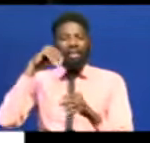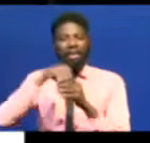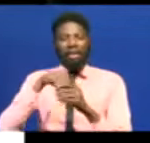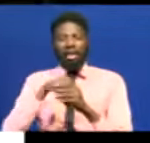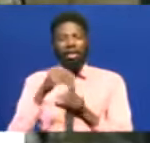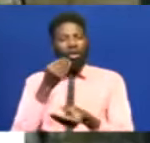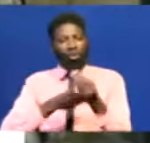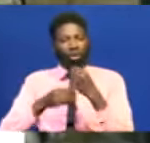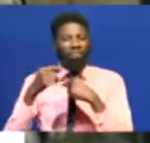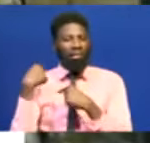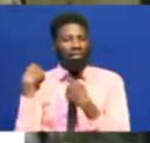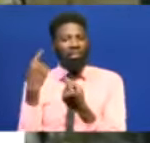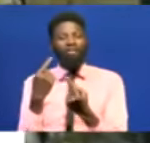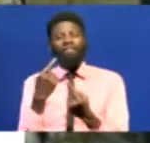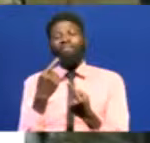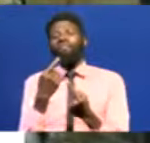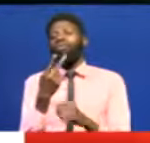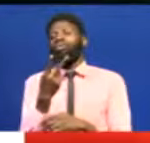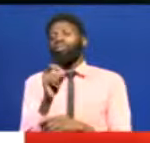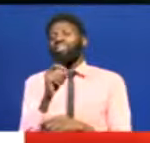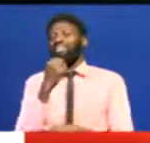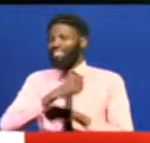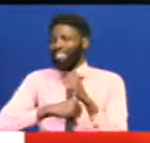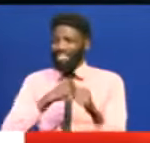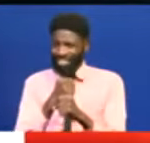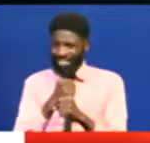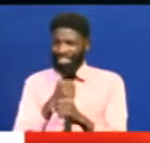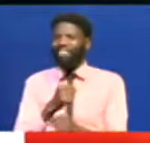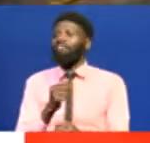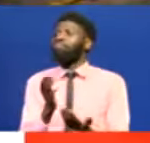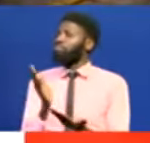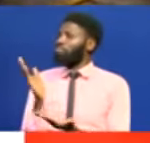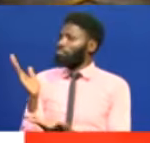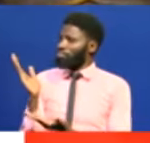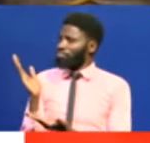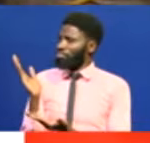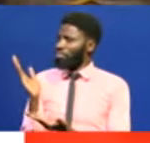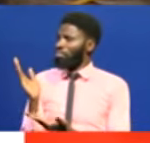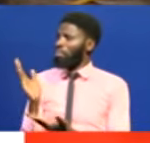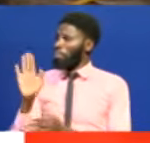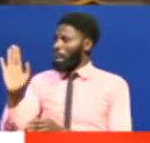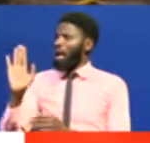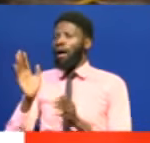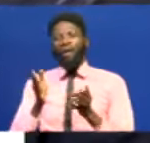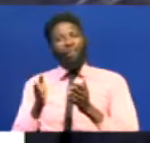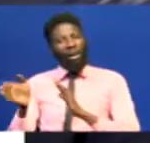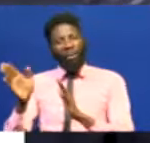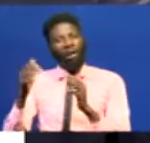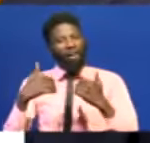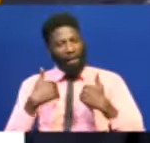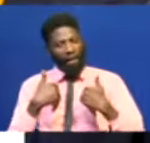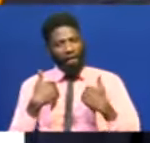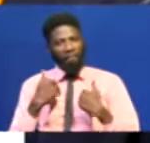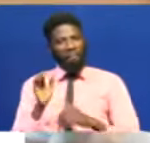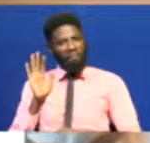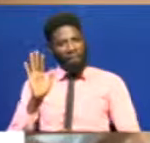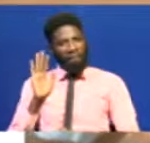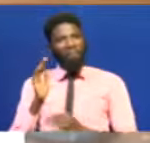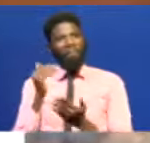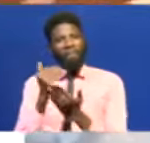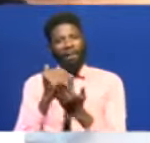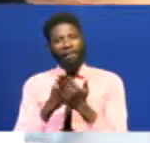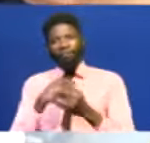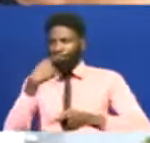cha miaka 20, Shuyi pia imepata njia yake ya kuendeleza sekta ya kamba kama